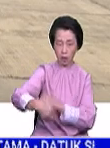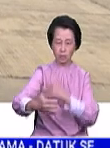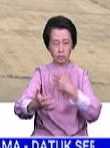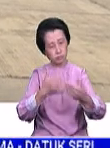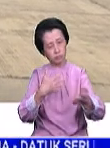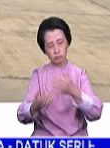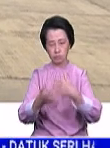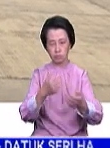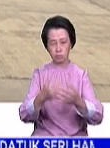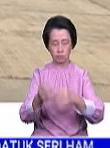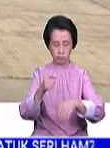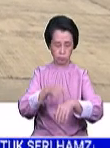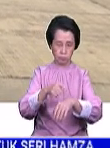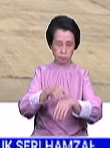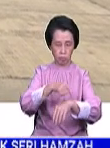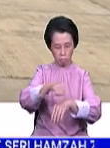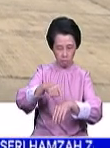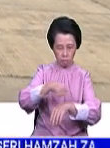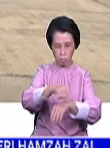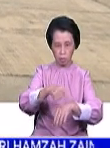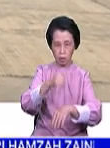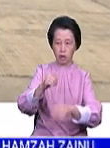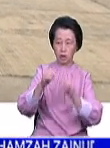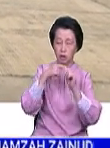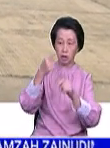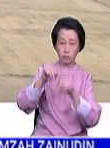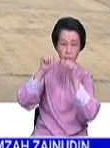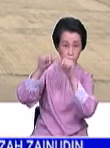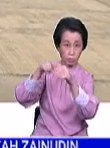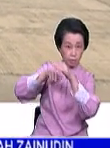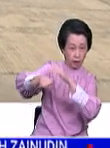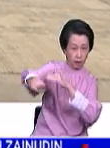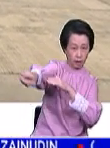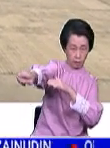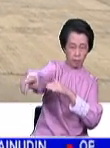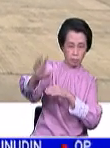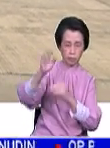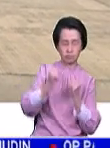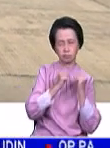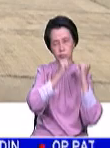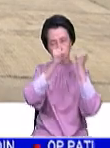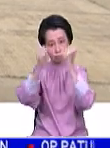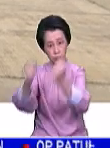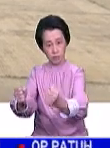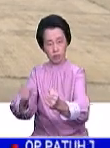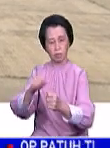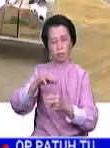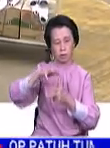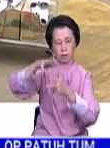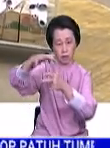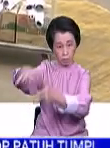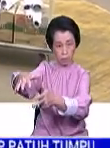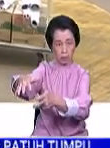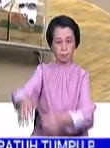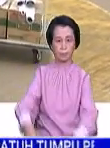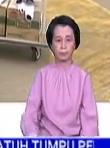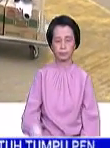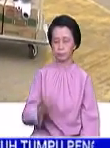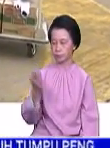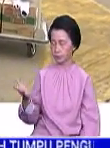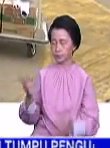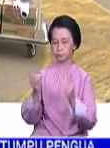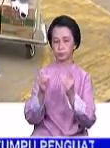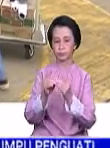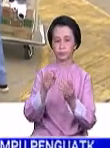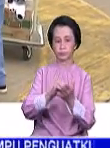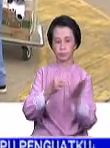bantu. Supaya tuan-tuan yang berada di pedalaman, di hulu, dapat divaksin sama dengan kami yang di bandar. Beliau ditemui pemberita